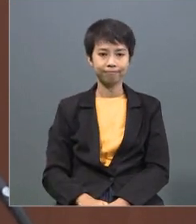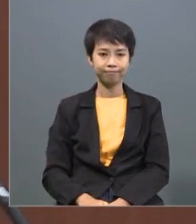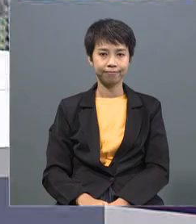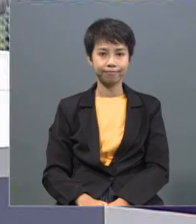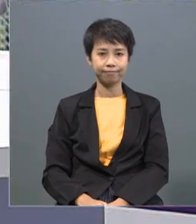ค่ะ